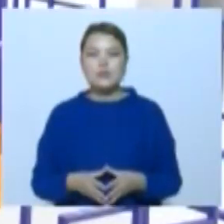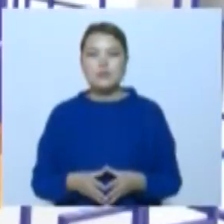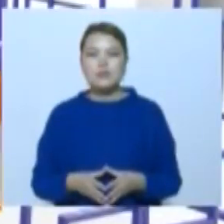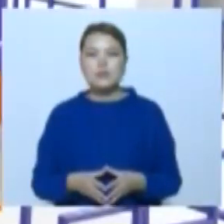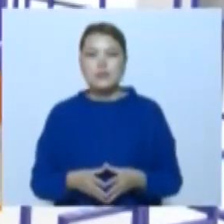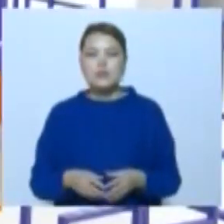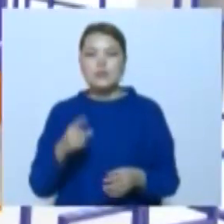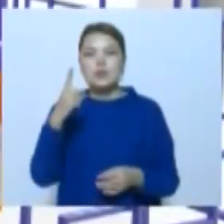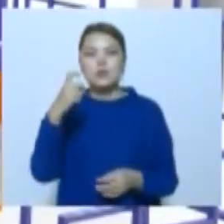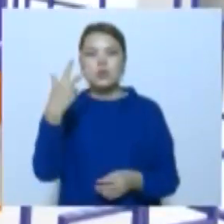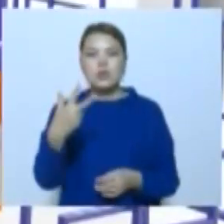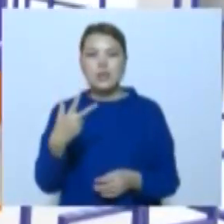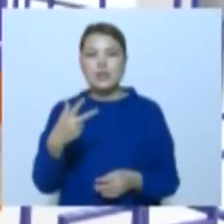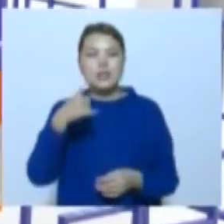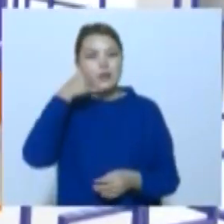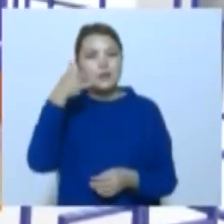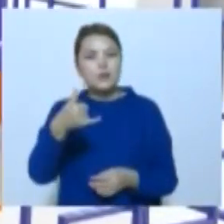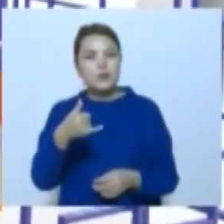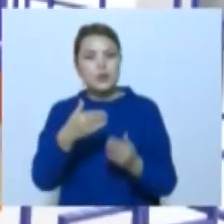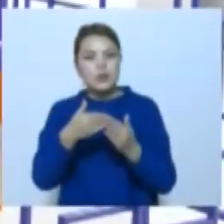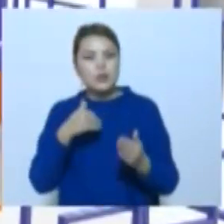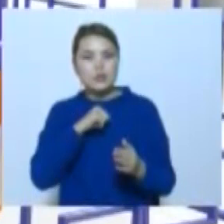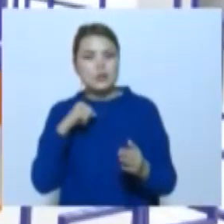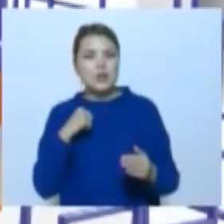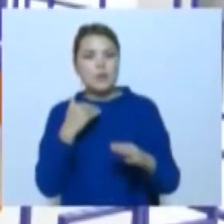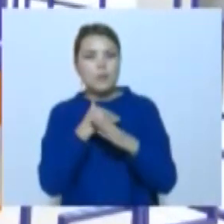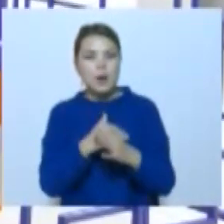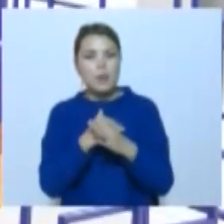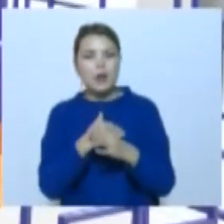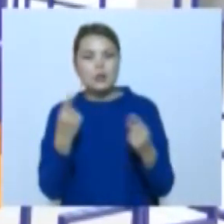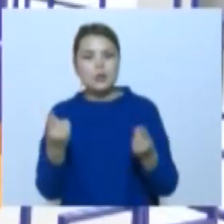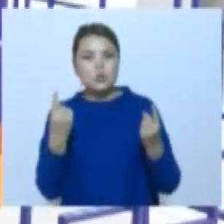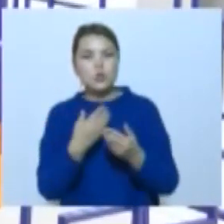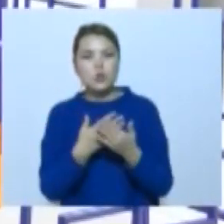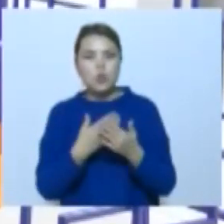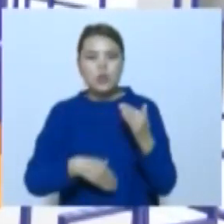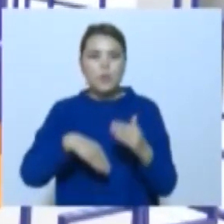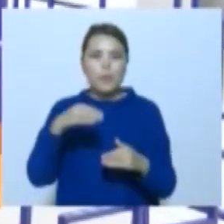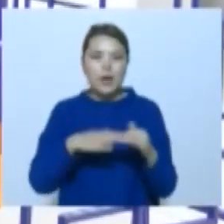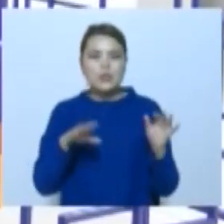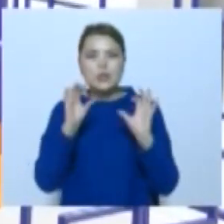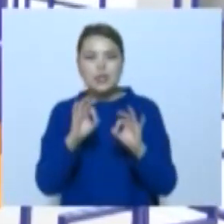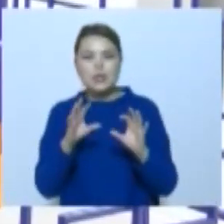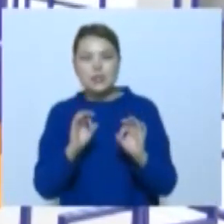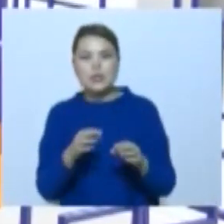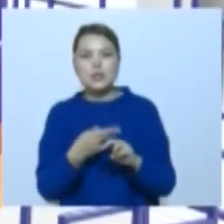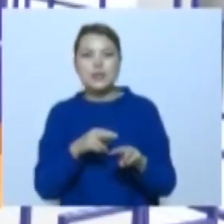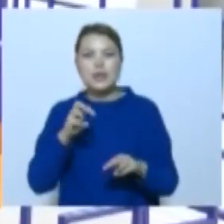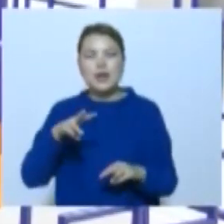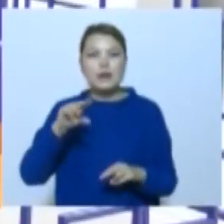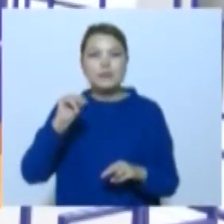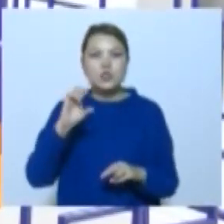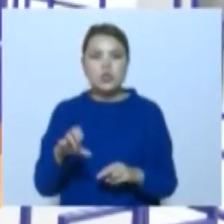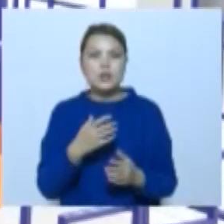жедел жәрдем келгенге дейін қандай көмек көрсету керектігін ауызша және практика жүзінде көрсетіп, одан кейін төтенше жағдайлар департаментінің